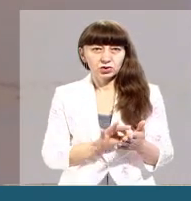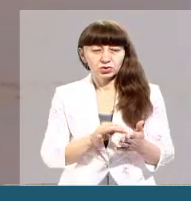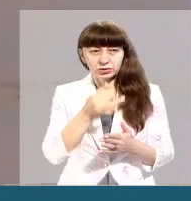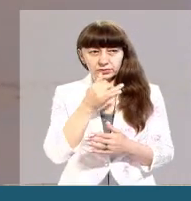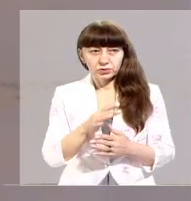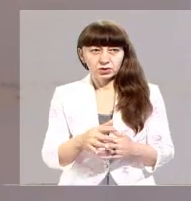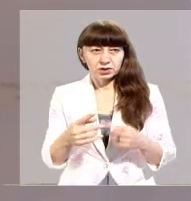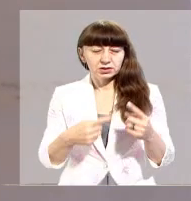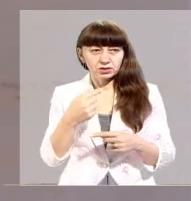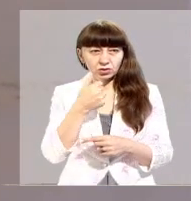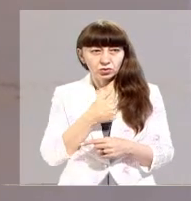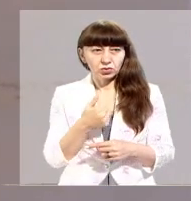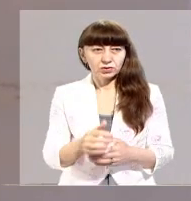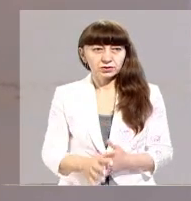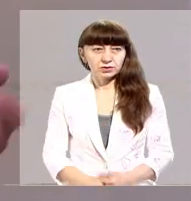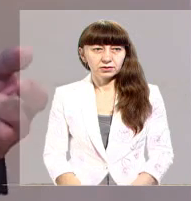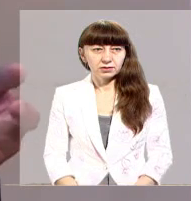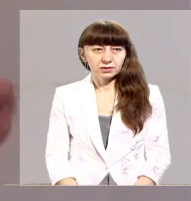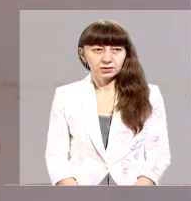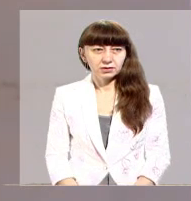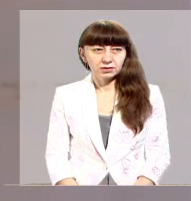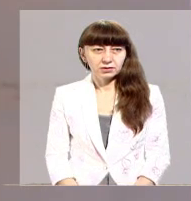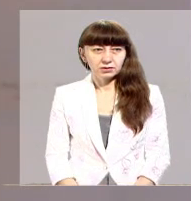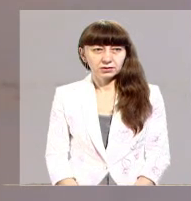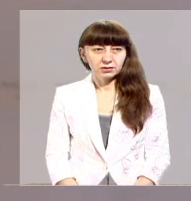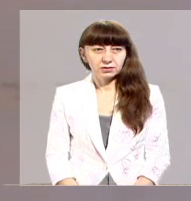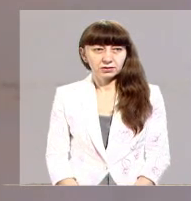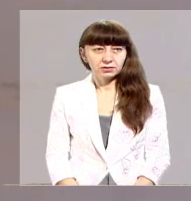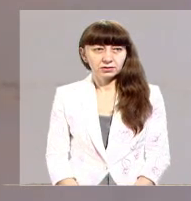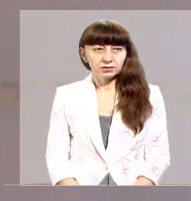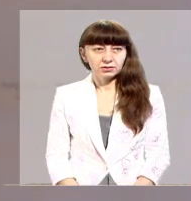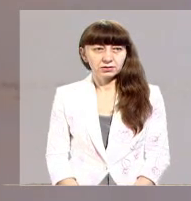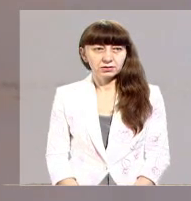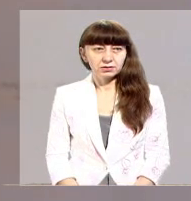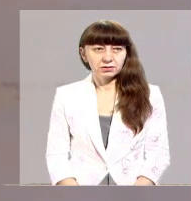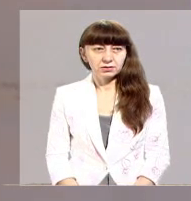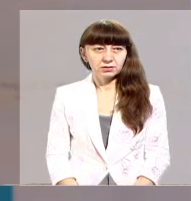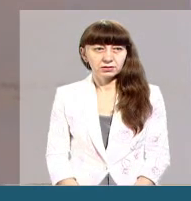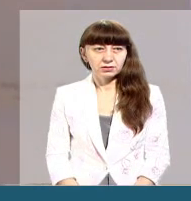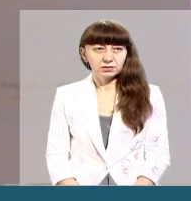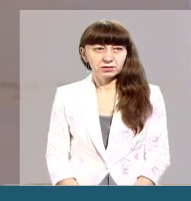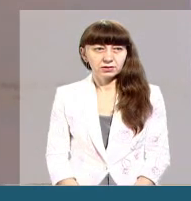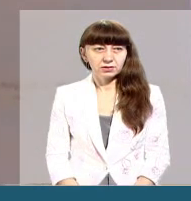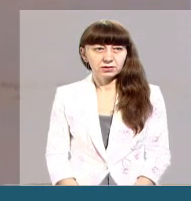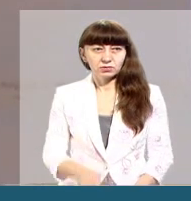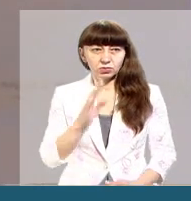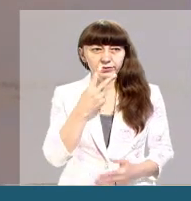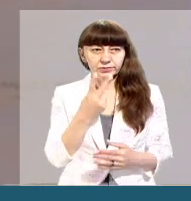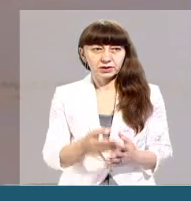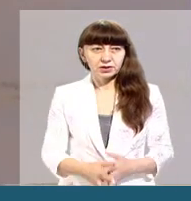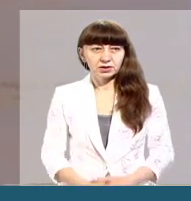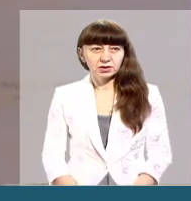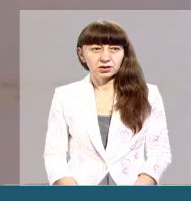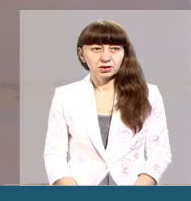На следующий год у нас Карабатыр, Ливанка стоит, потом Квачкова по приоритетности. Ну, Талдыколь тоже будем смотреть.